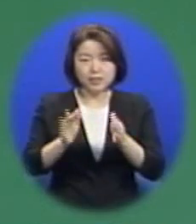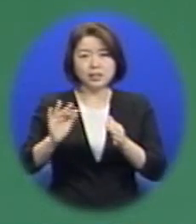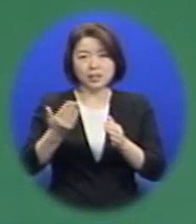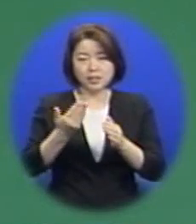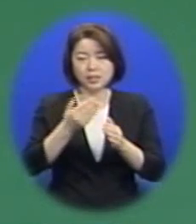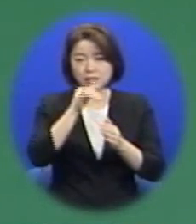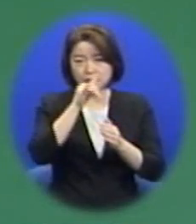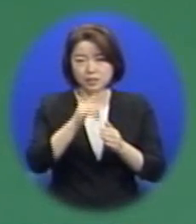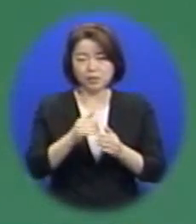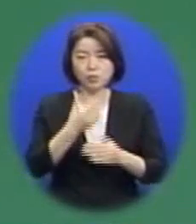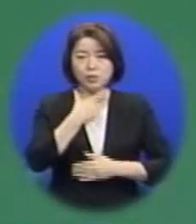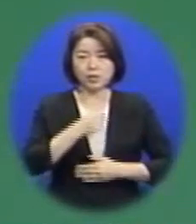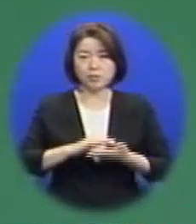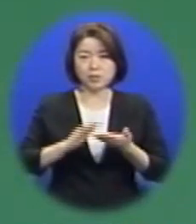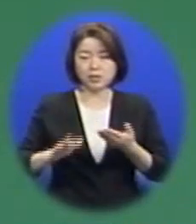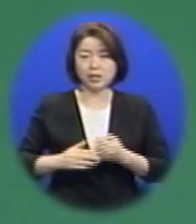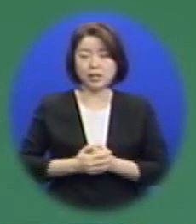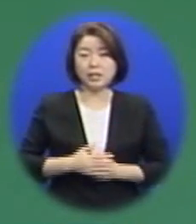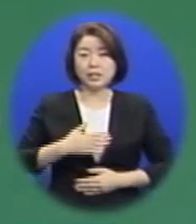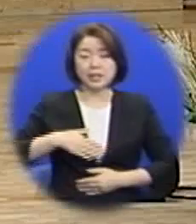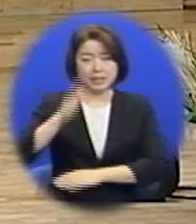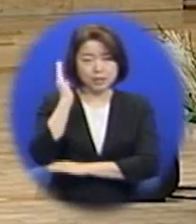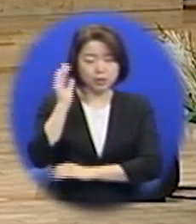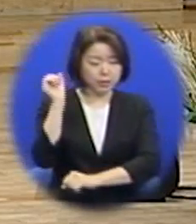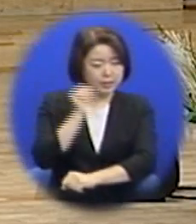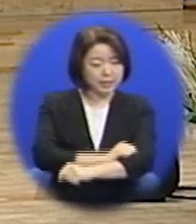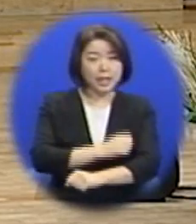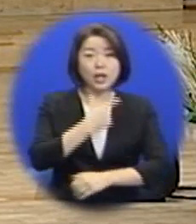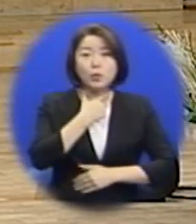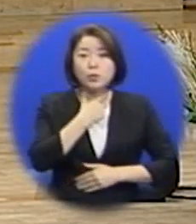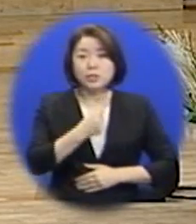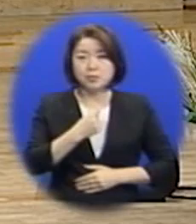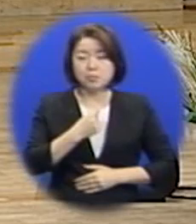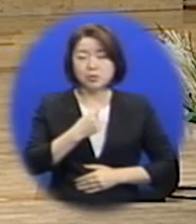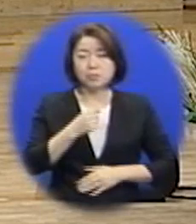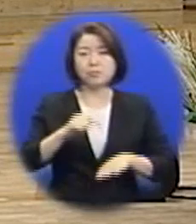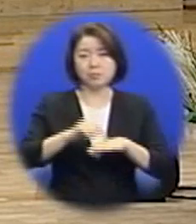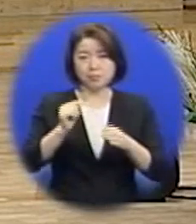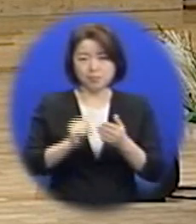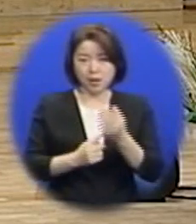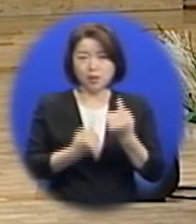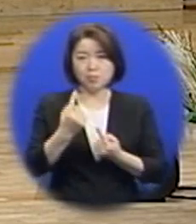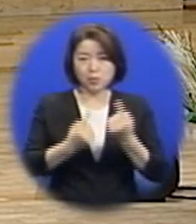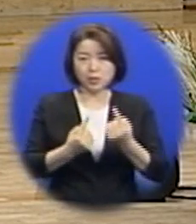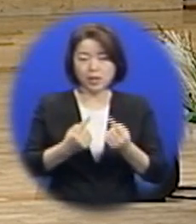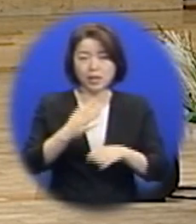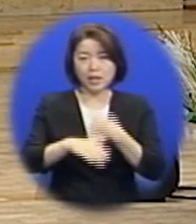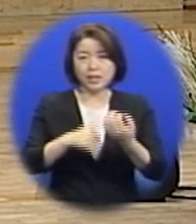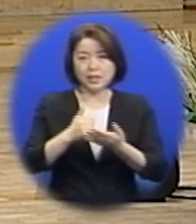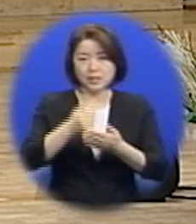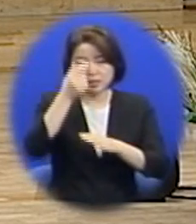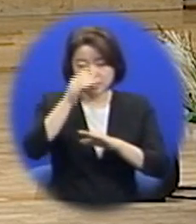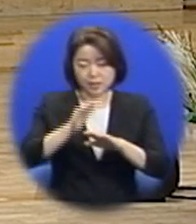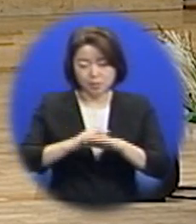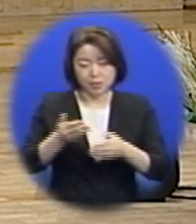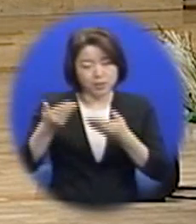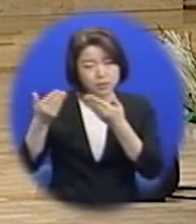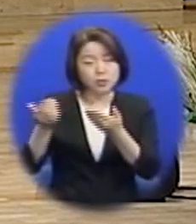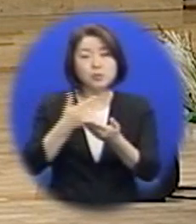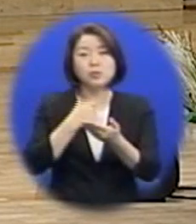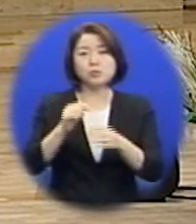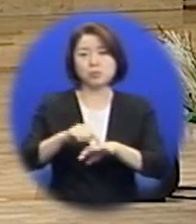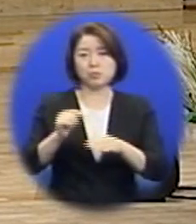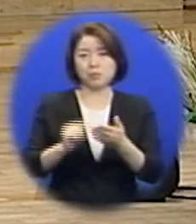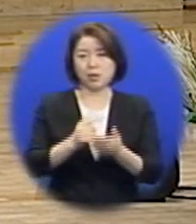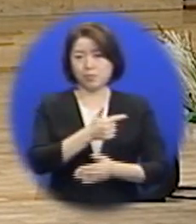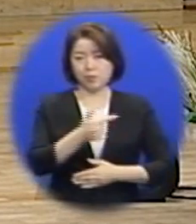제가 설교를 오늘 잘하고 싶은 마음보다는 하나님께 기쁨으로 예배하고 싶은 마음이 더 간절합니다. 저는 여러분들도